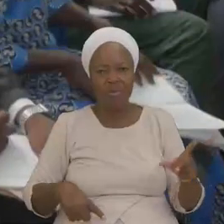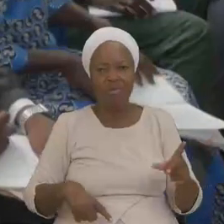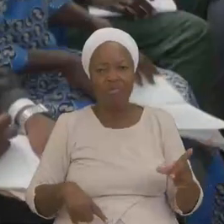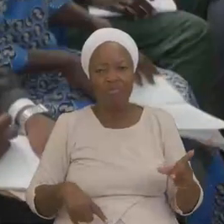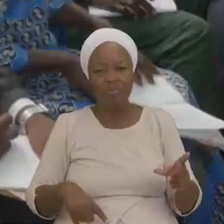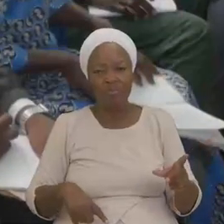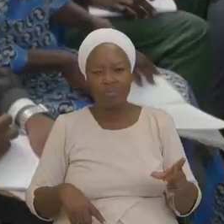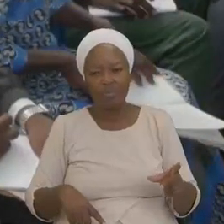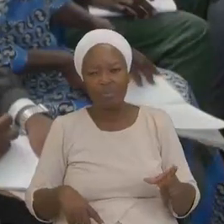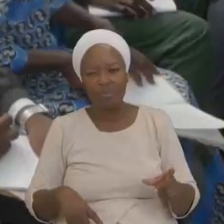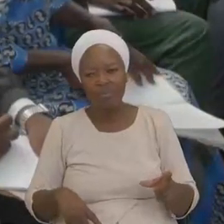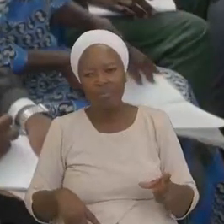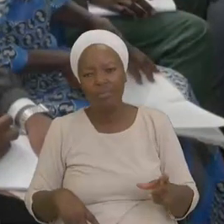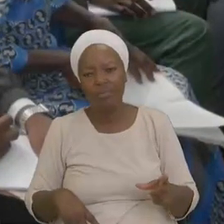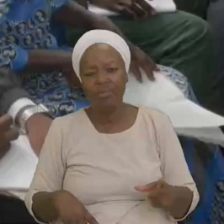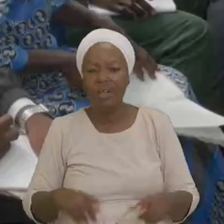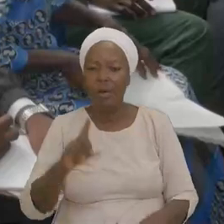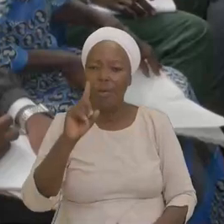Seigneur.